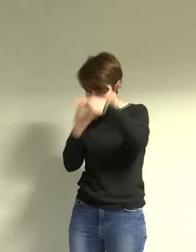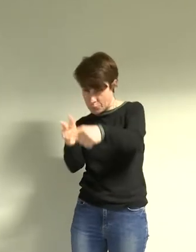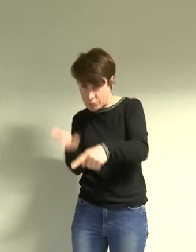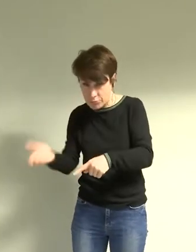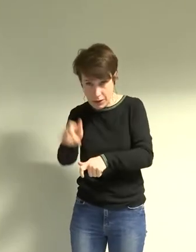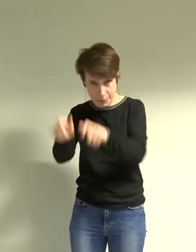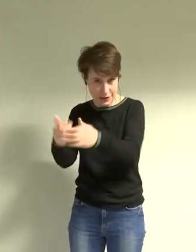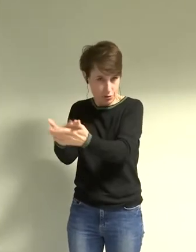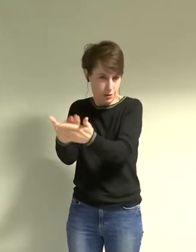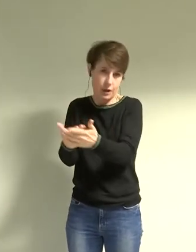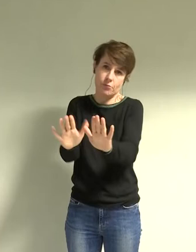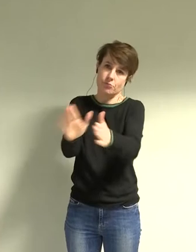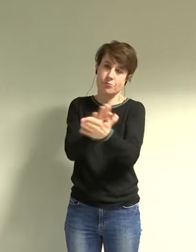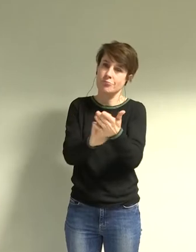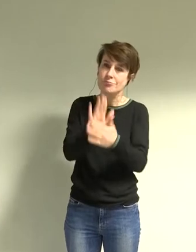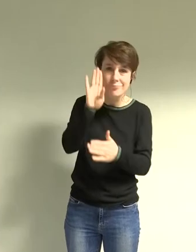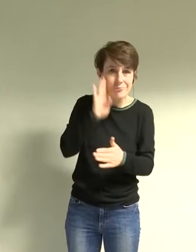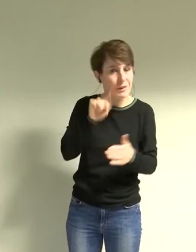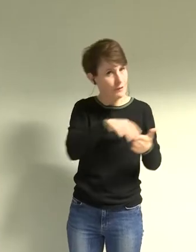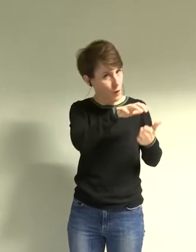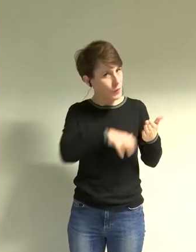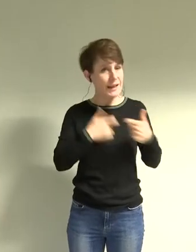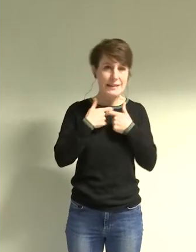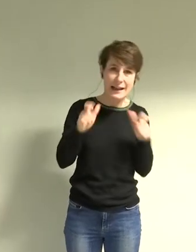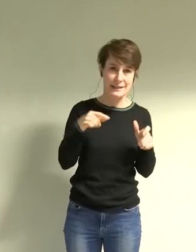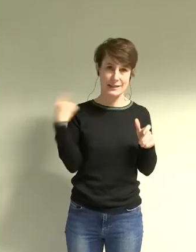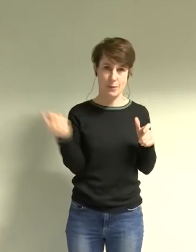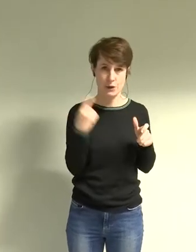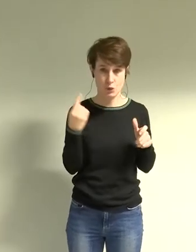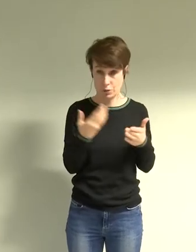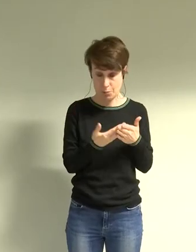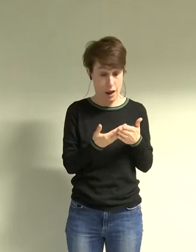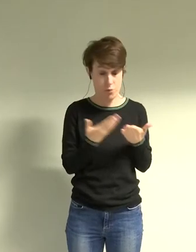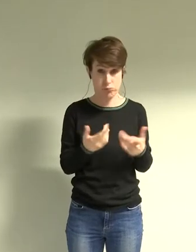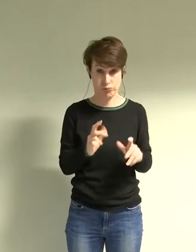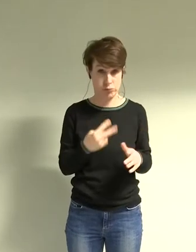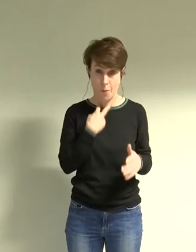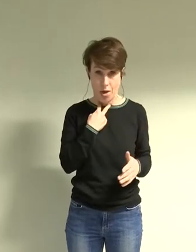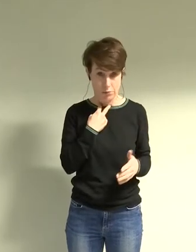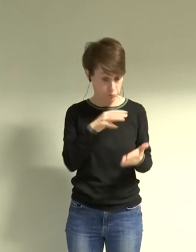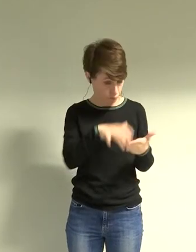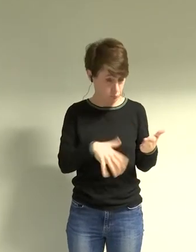textes vos textes accessibles à tous ce qui est loin d'être le cas je vous remercie